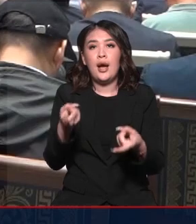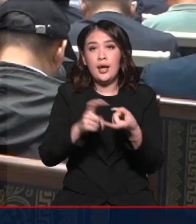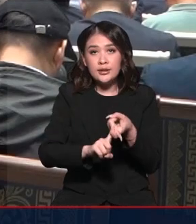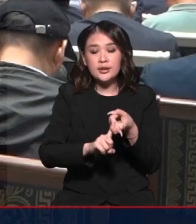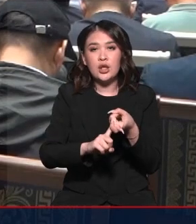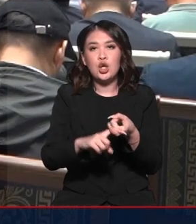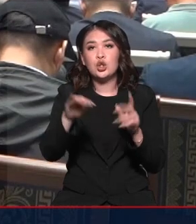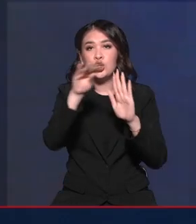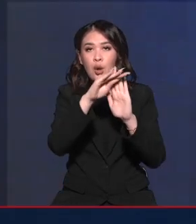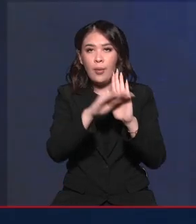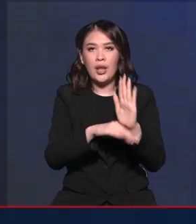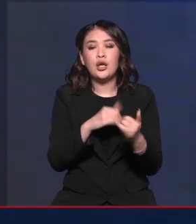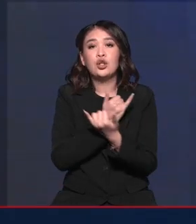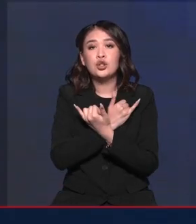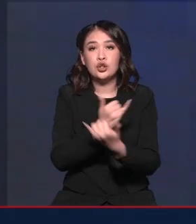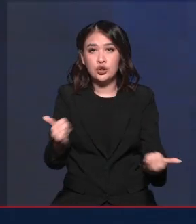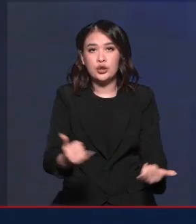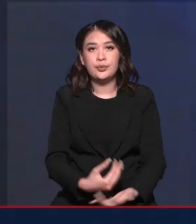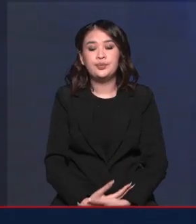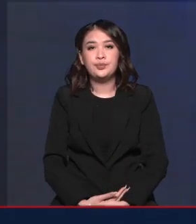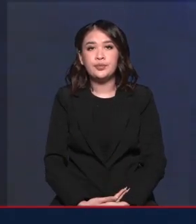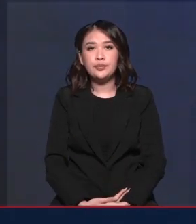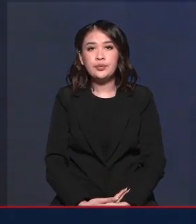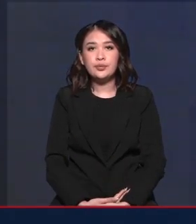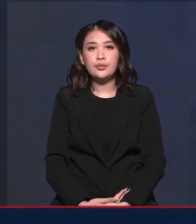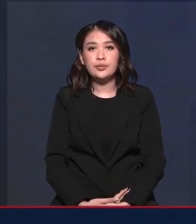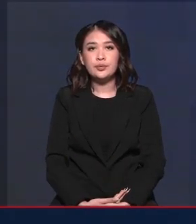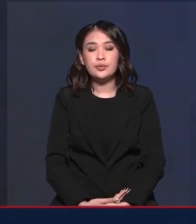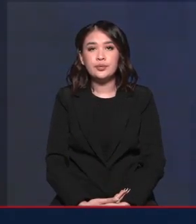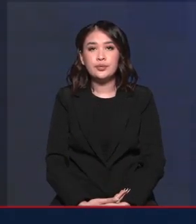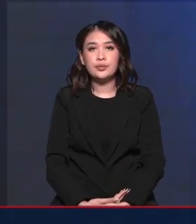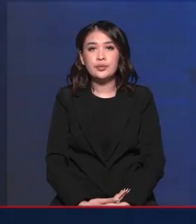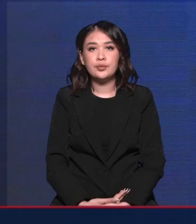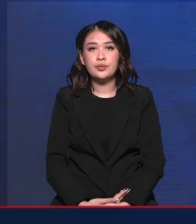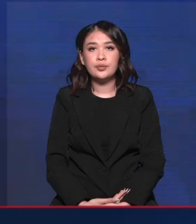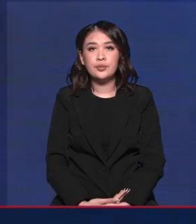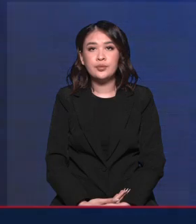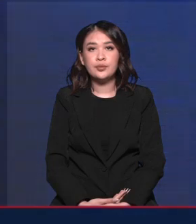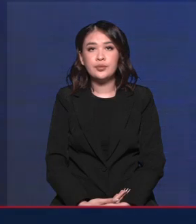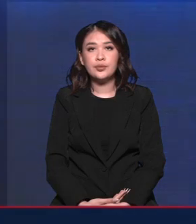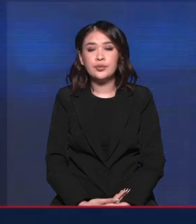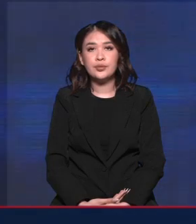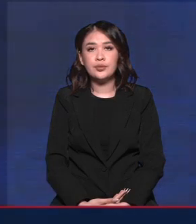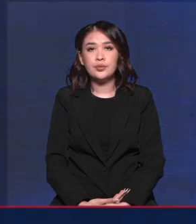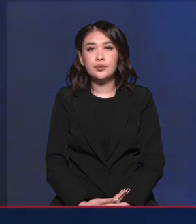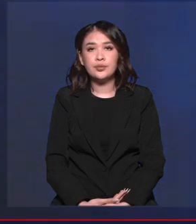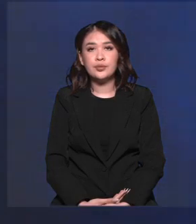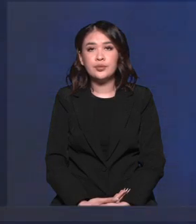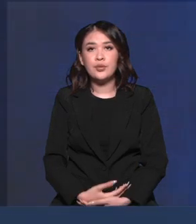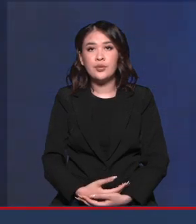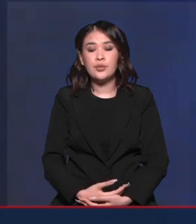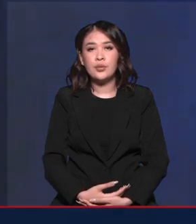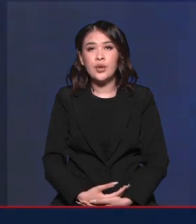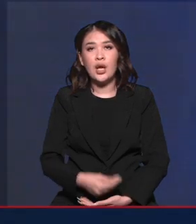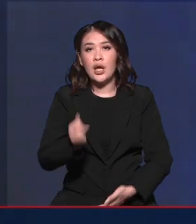тың жобалар ұсынылды. Инвестиционный форум является хорошей площадкой для создания и укрепления деловых